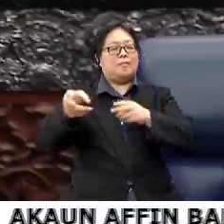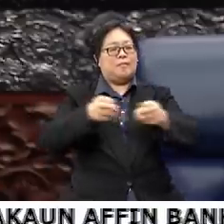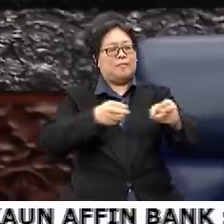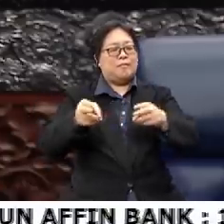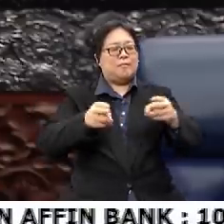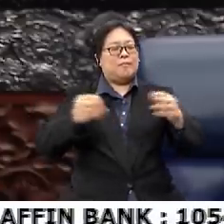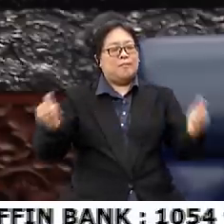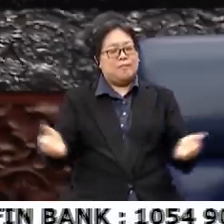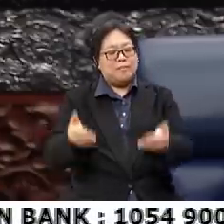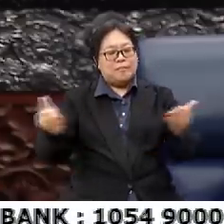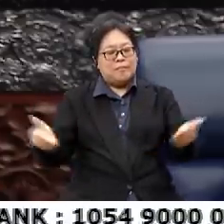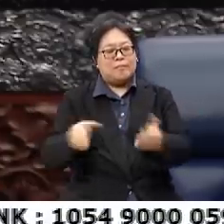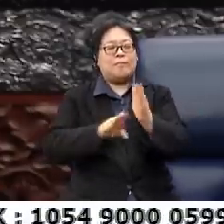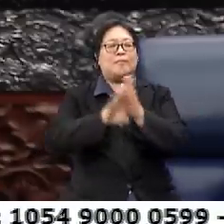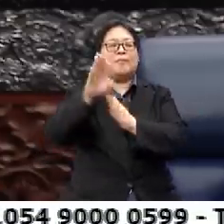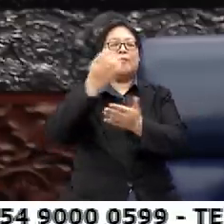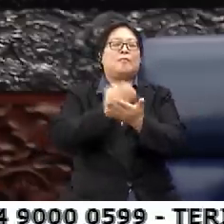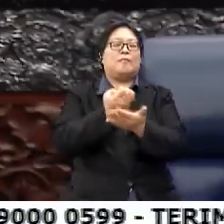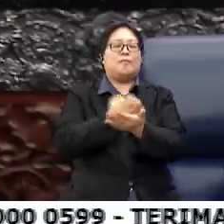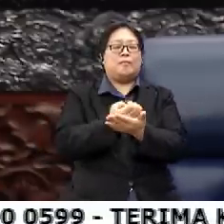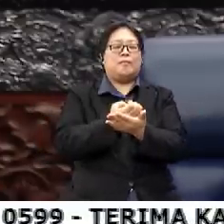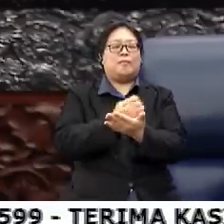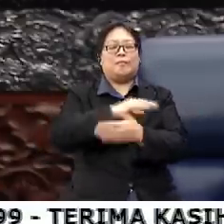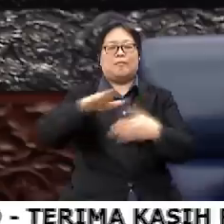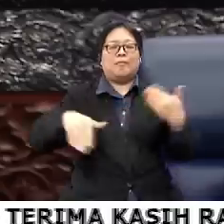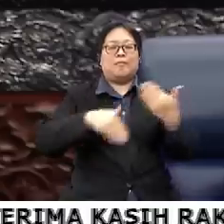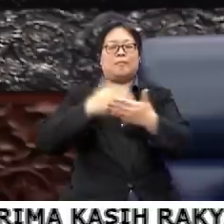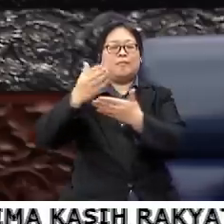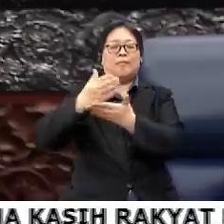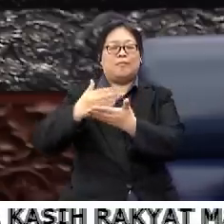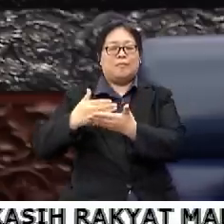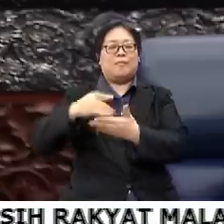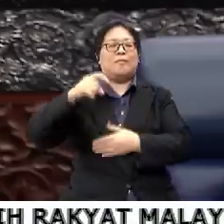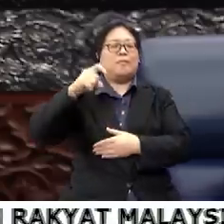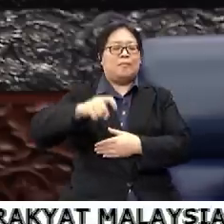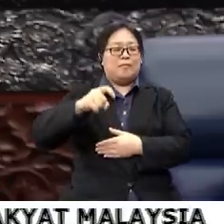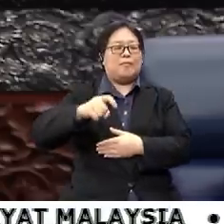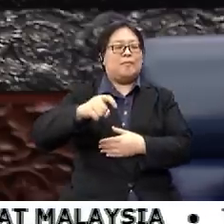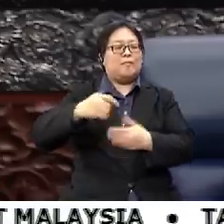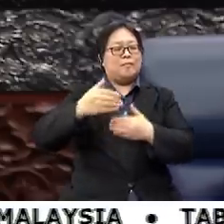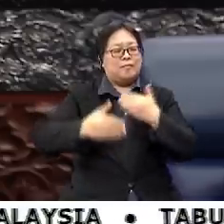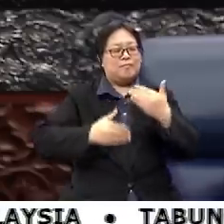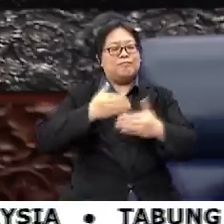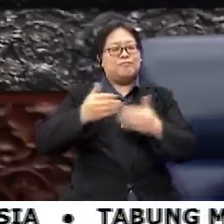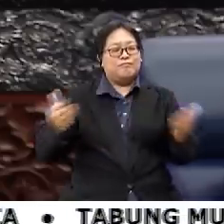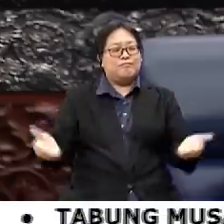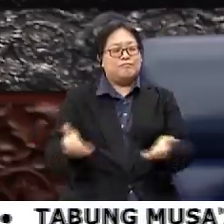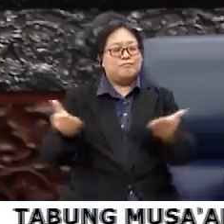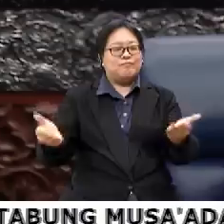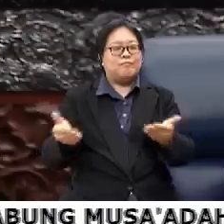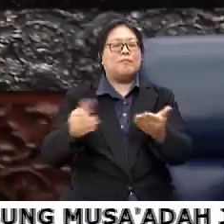untuk merancakkan pertumbuhan ekonomi negara dalam semua sektor mesti terus dipergiatkan